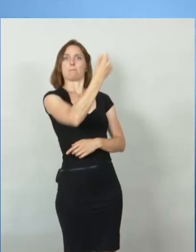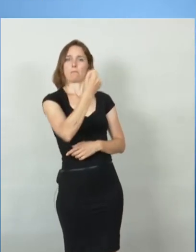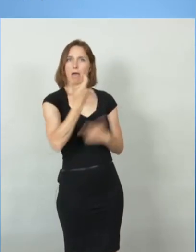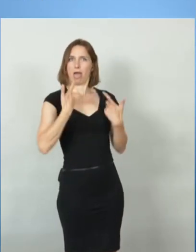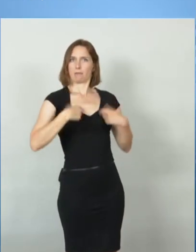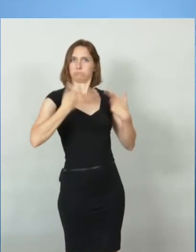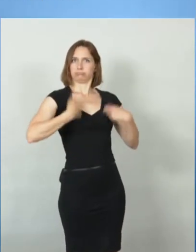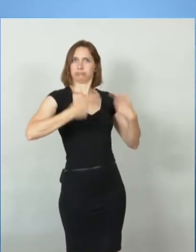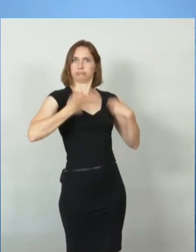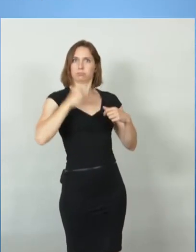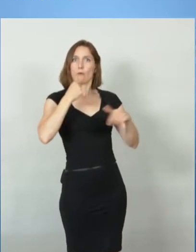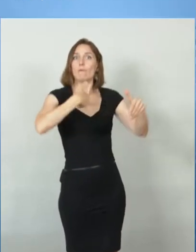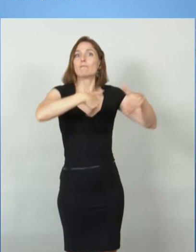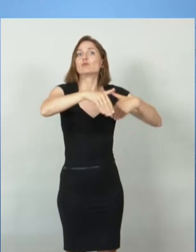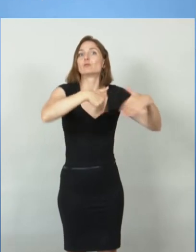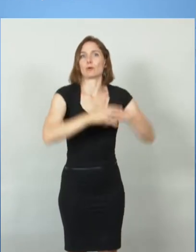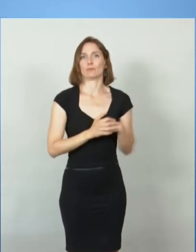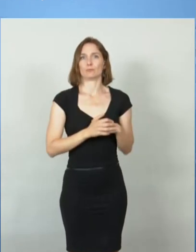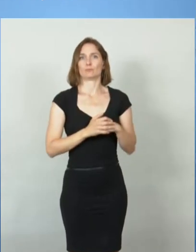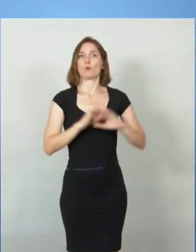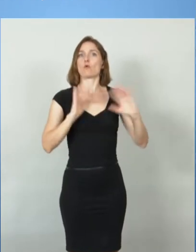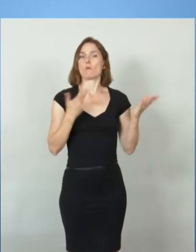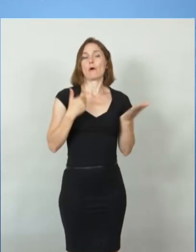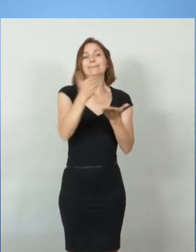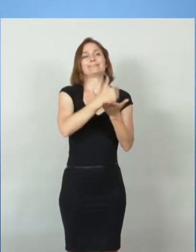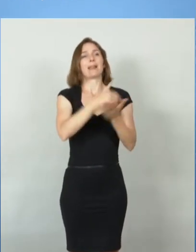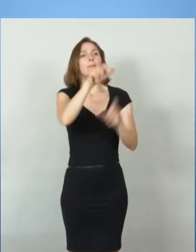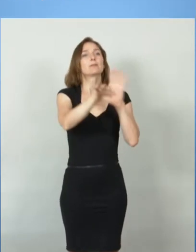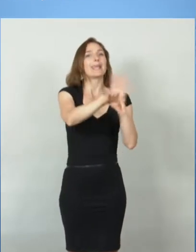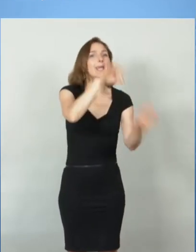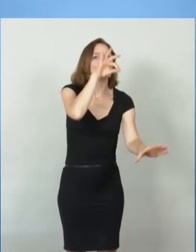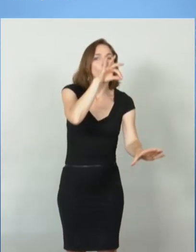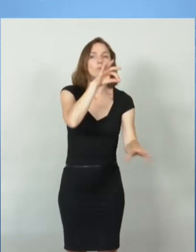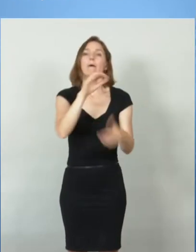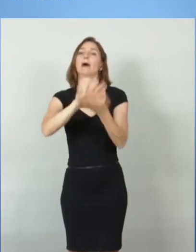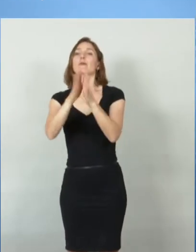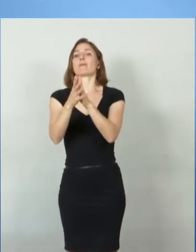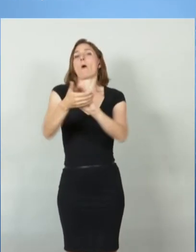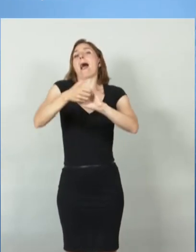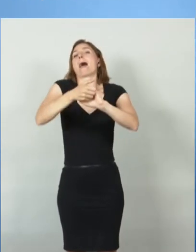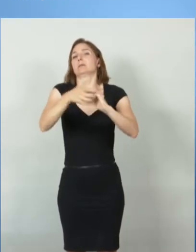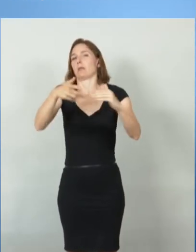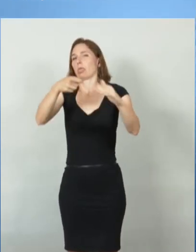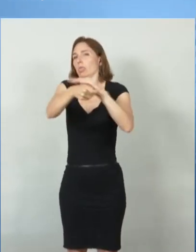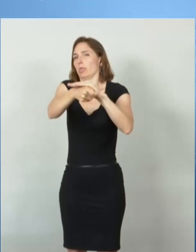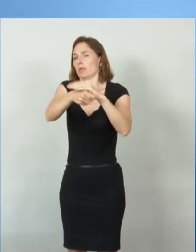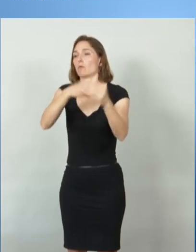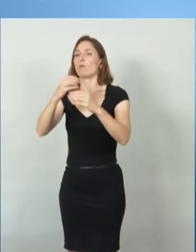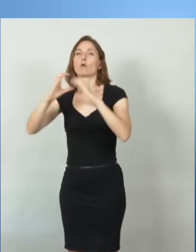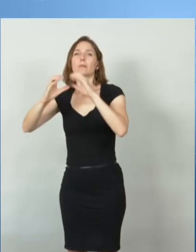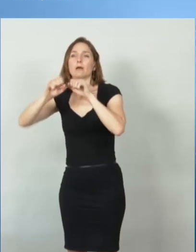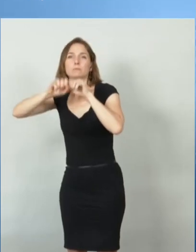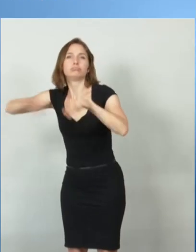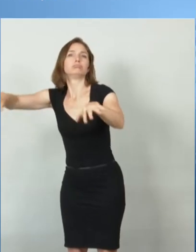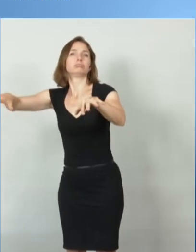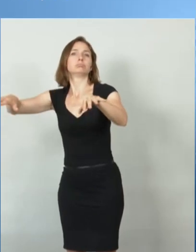indemnités d'éluge en parler subventions aux associations amies communication et je n'évoque pas en premier lieu la masse salariale